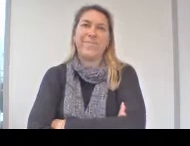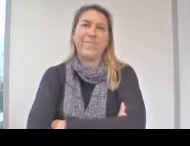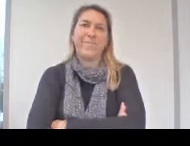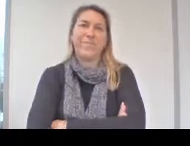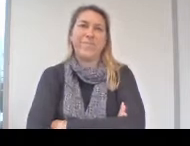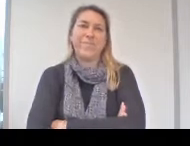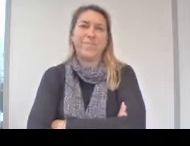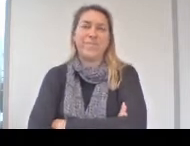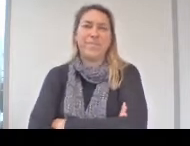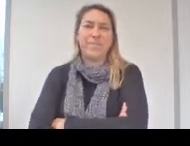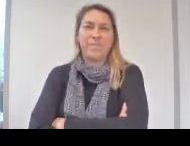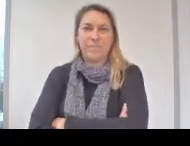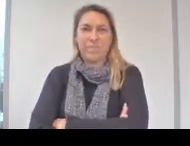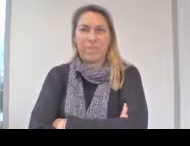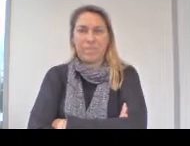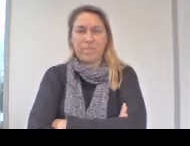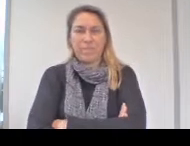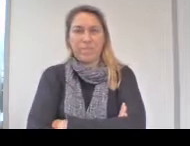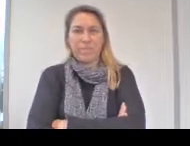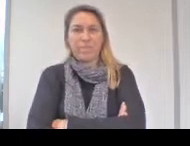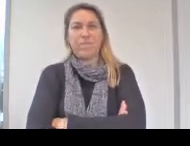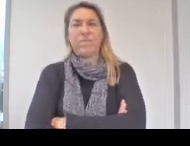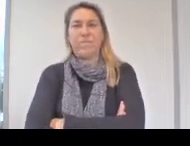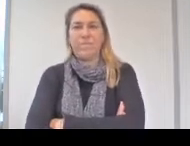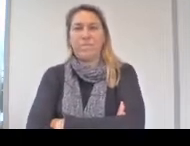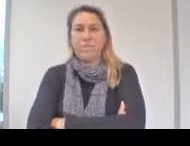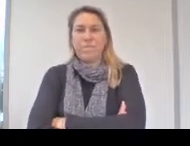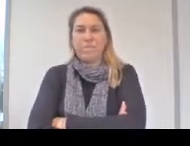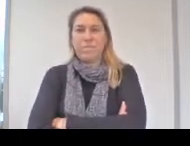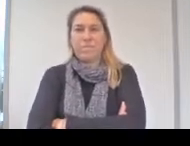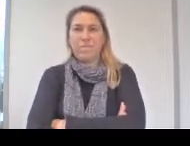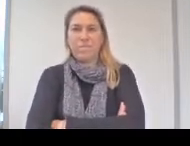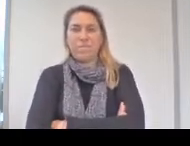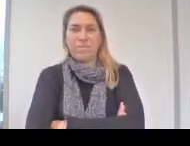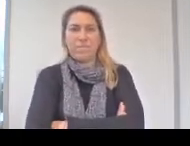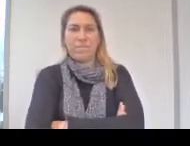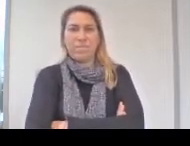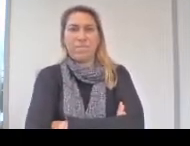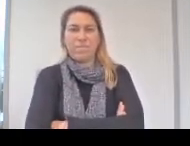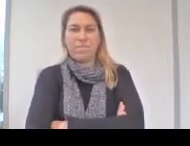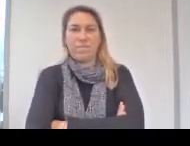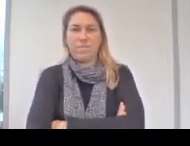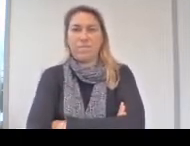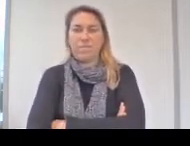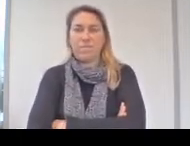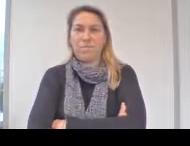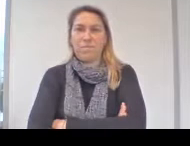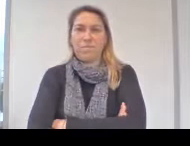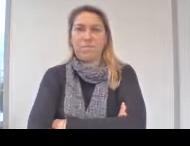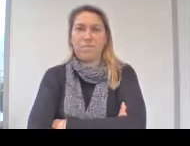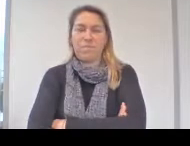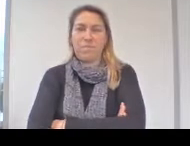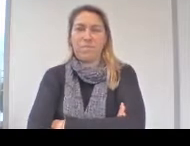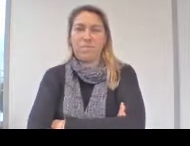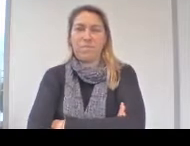Alors, sur le plan du contenu des métiers, on peut noter que les métiers de la cuisine, par exemple, sont des métiers dans lesquels on peut mettre